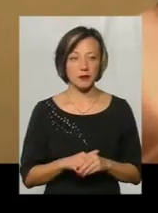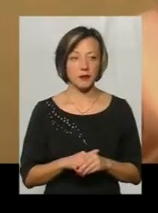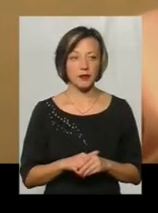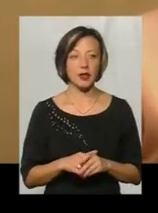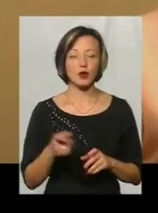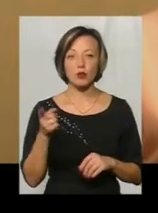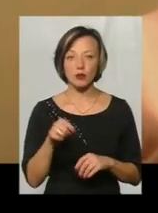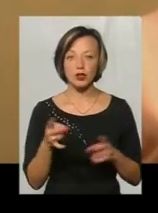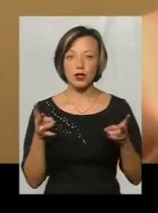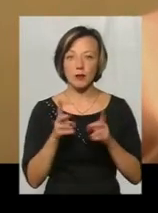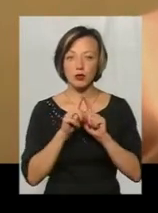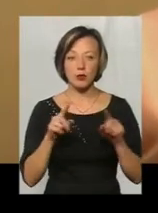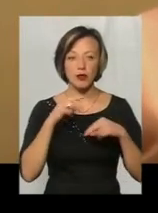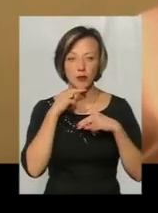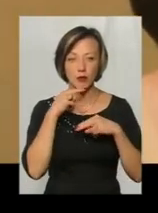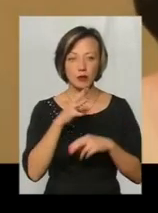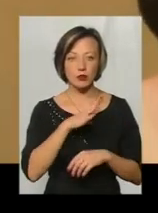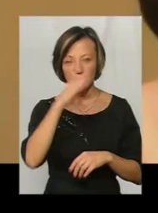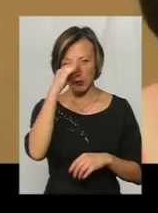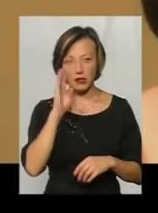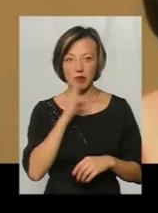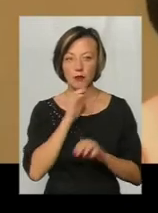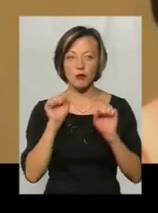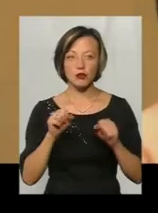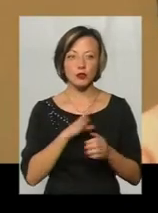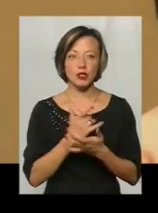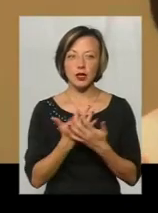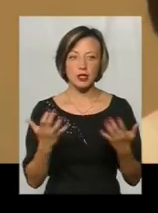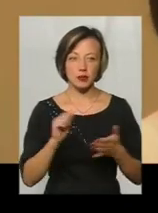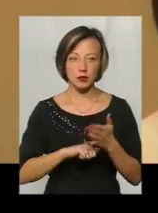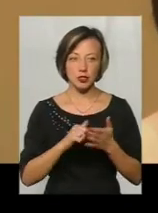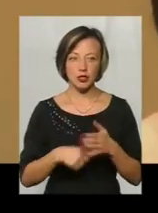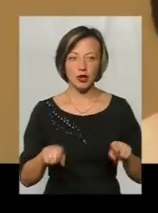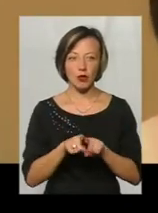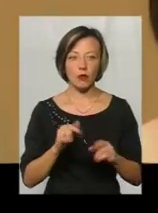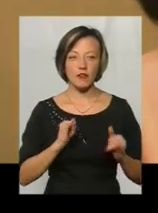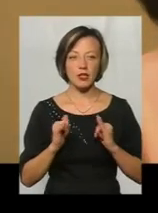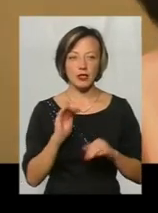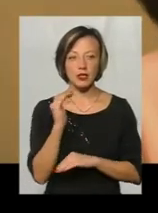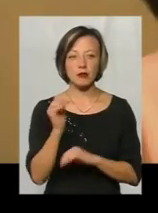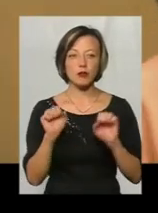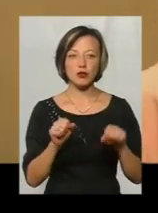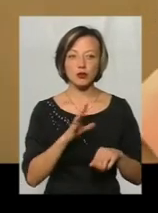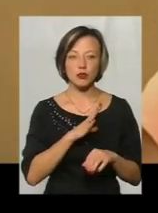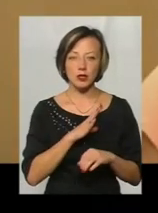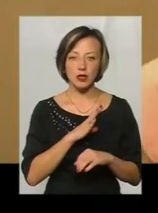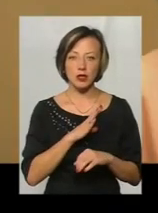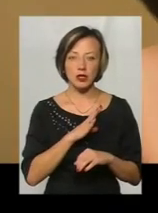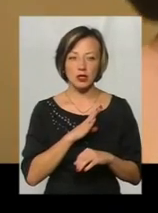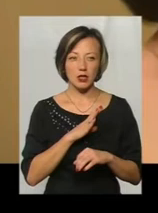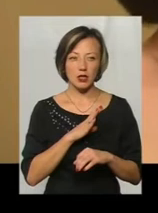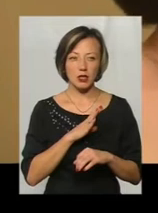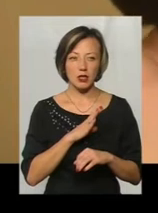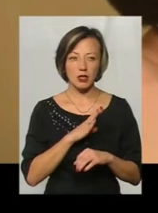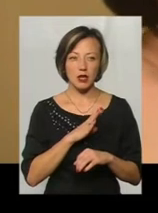Тому тут треба особливо пильним бути батькам. Тут можуть бути різні причини такої поведінки дитини. Може бути зміщена агресія. Тобто